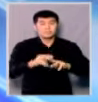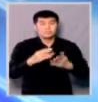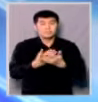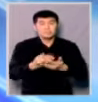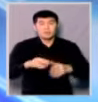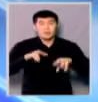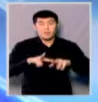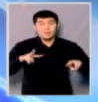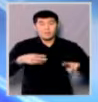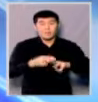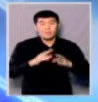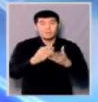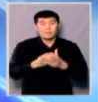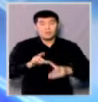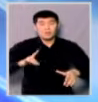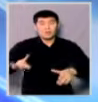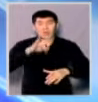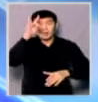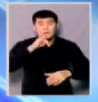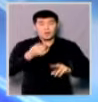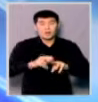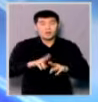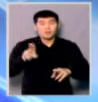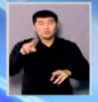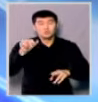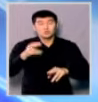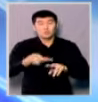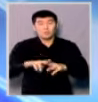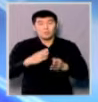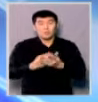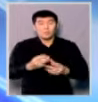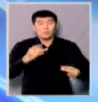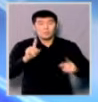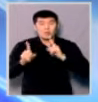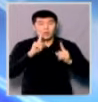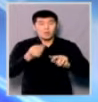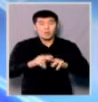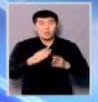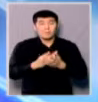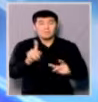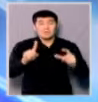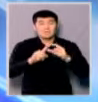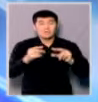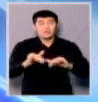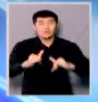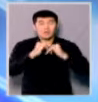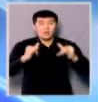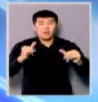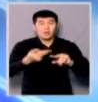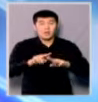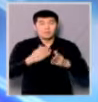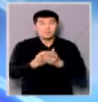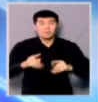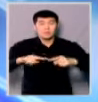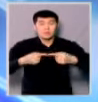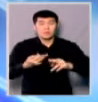предложил депутат Мажилиса парламента Республики Казахстан Дюйсюнбай Турганов на пленарном заседании. По его словам, растущие показатели